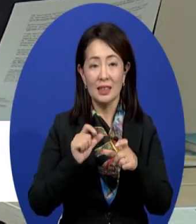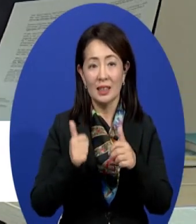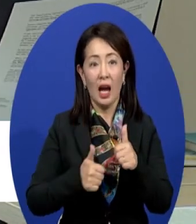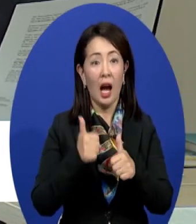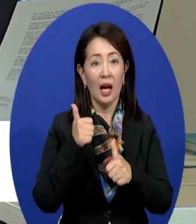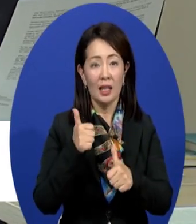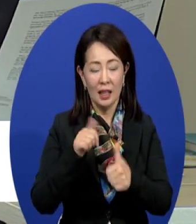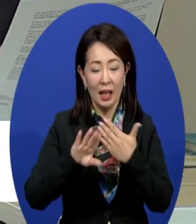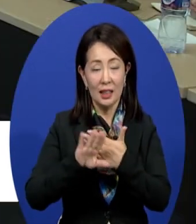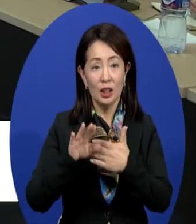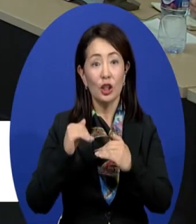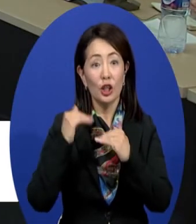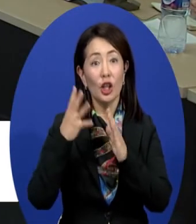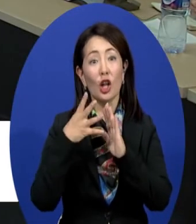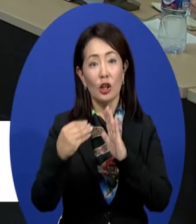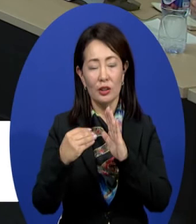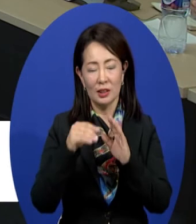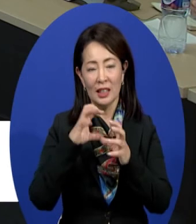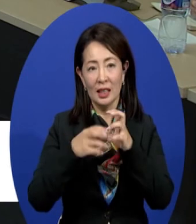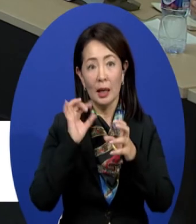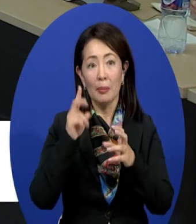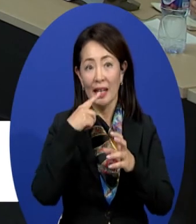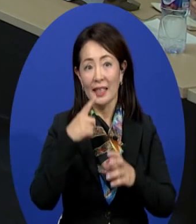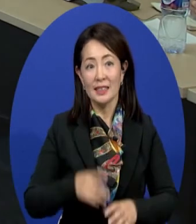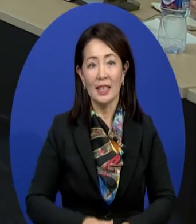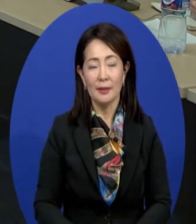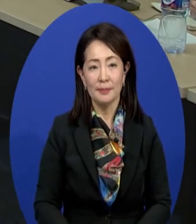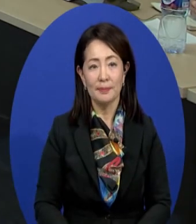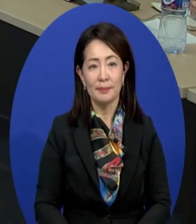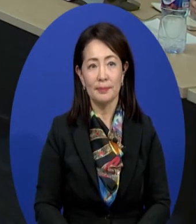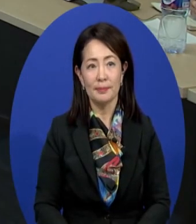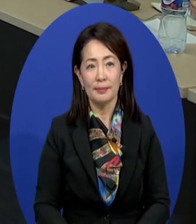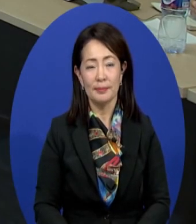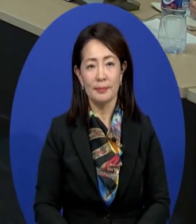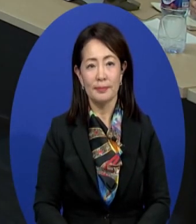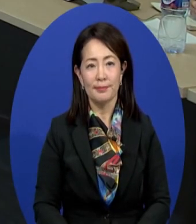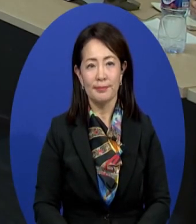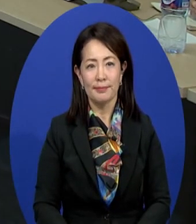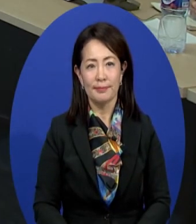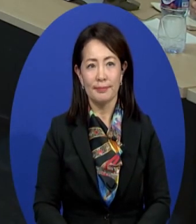нь нөлөөлнө гэдгийг Дэлхийн банкныхан хэлж байна.